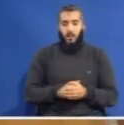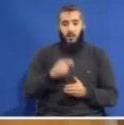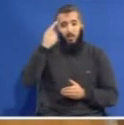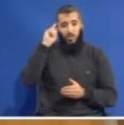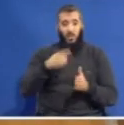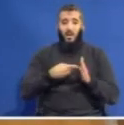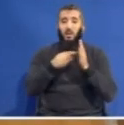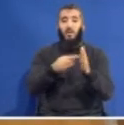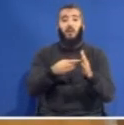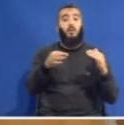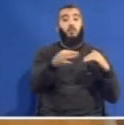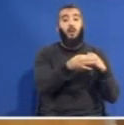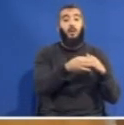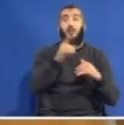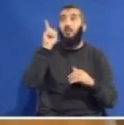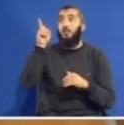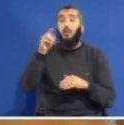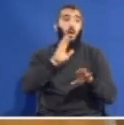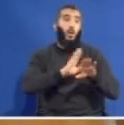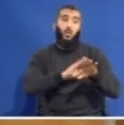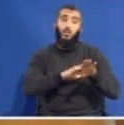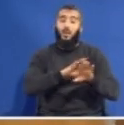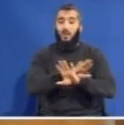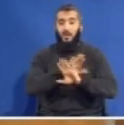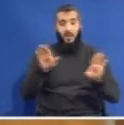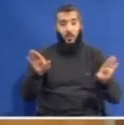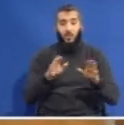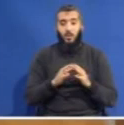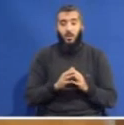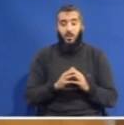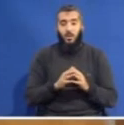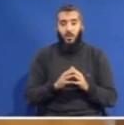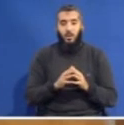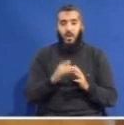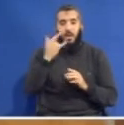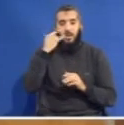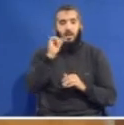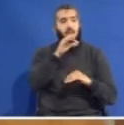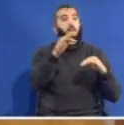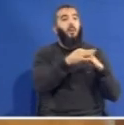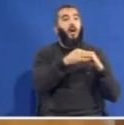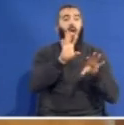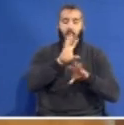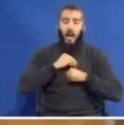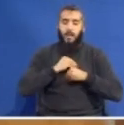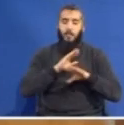أنت واجبك أنت نصح فقط، النصح إذا هو ممن يقبل